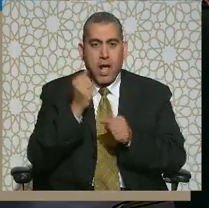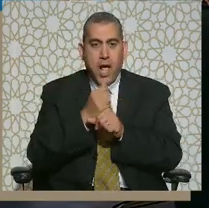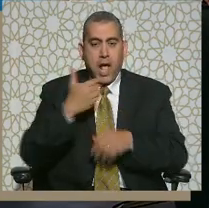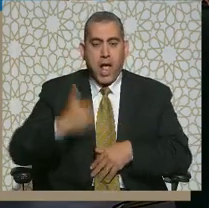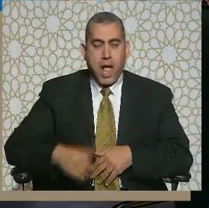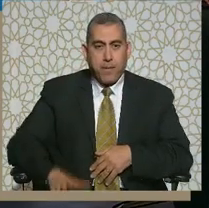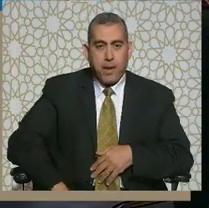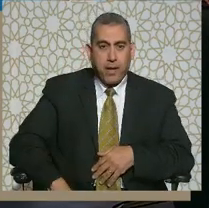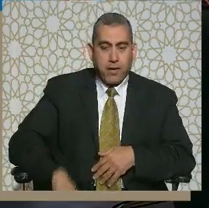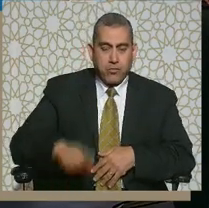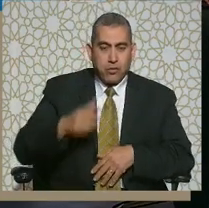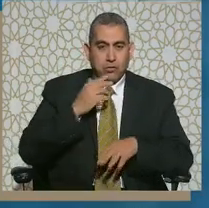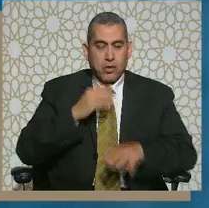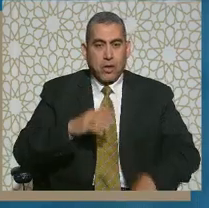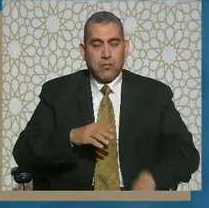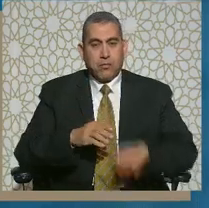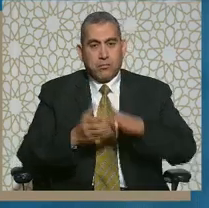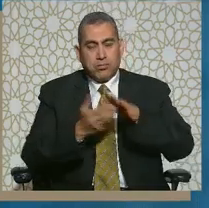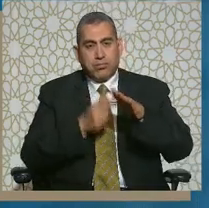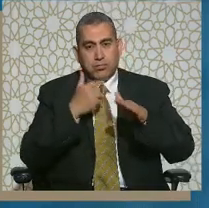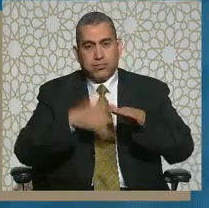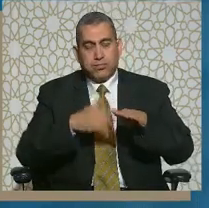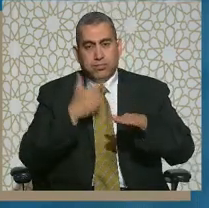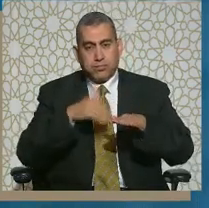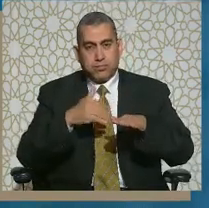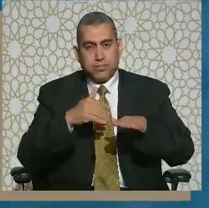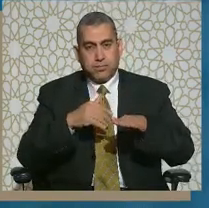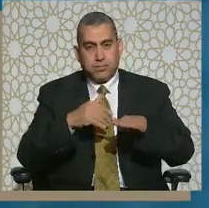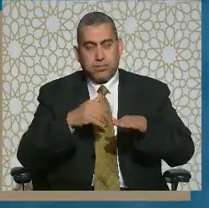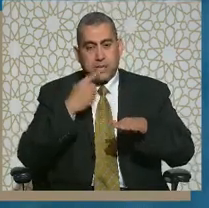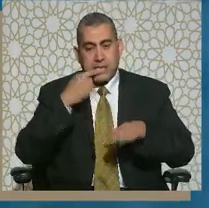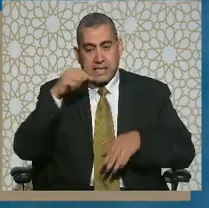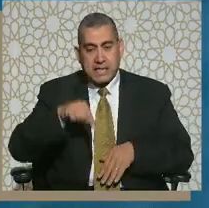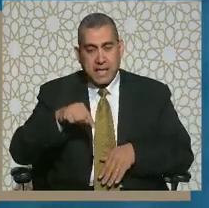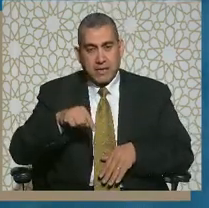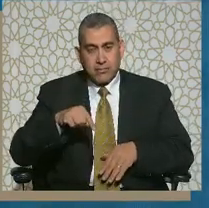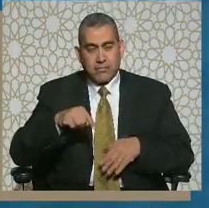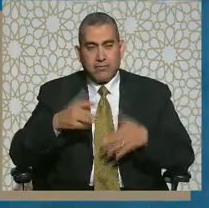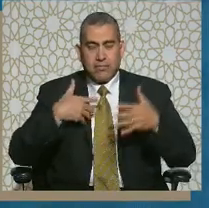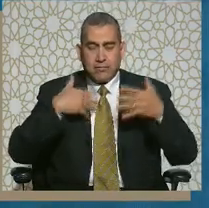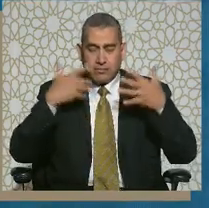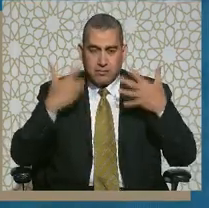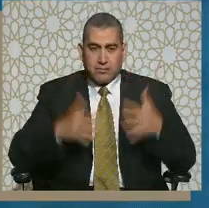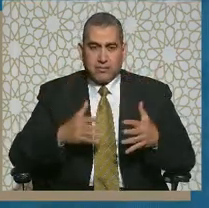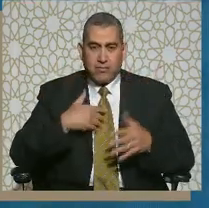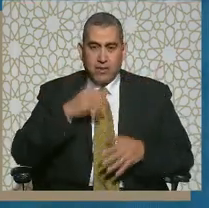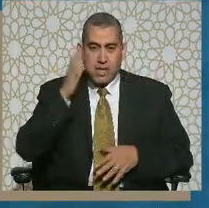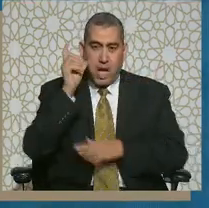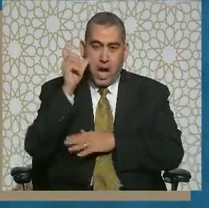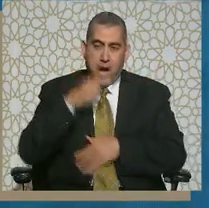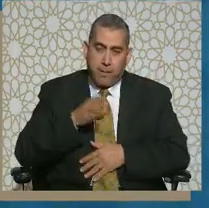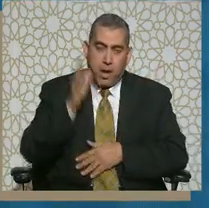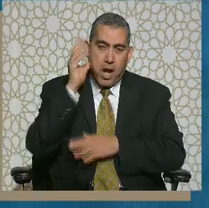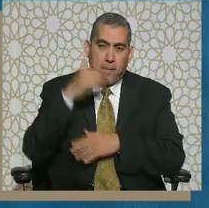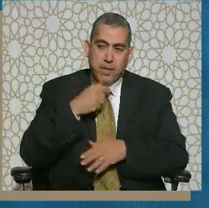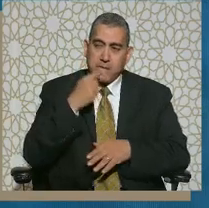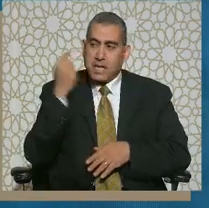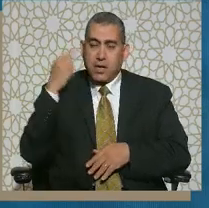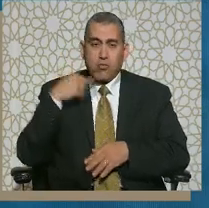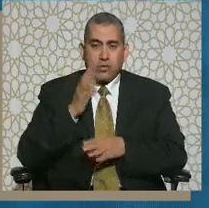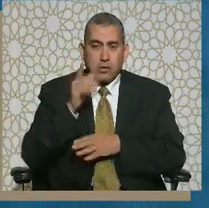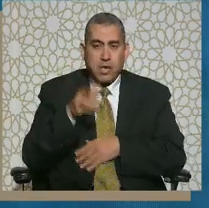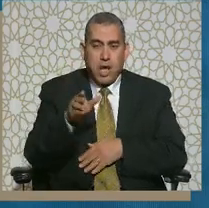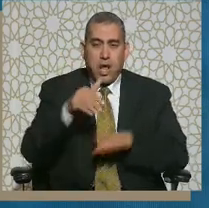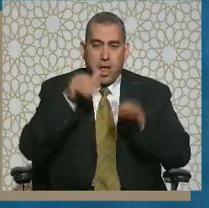رجلي قدم السكر الحمدله اه فالسنه دي بصراحه مش قادره اروح اصلي في المسجد زي كل سنه